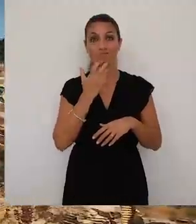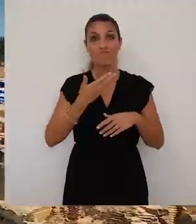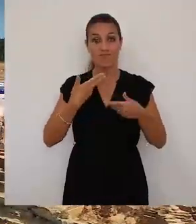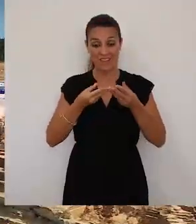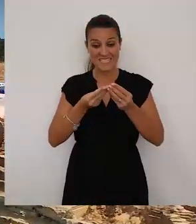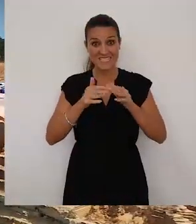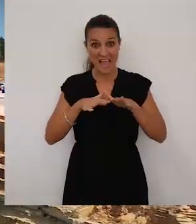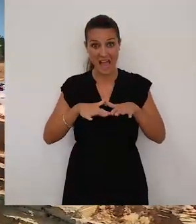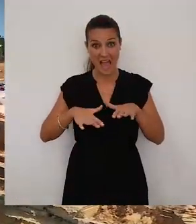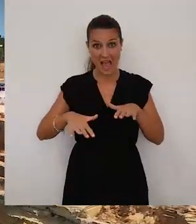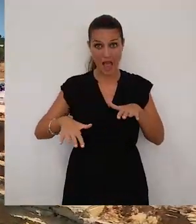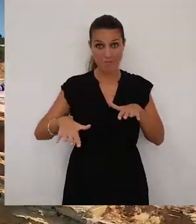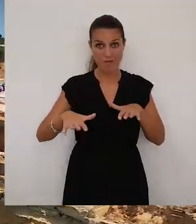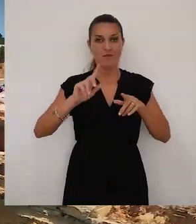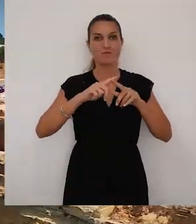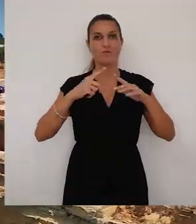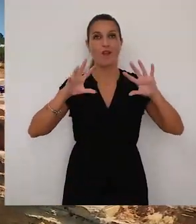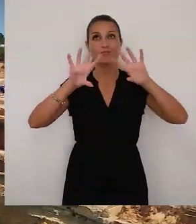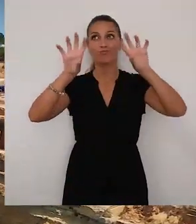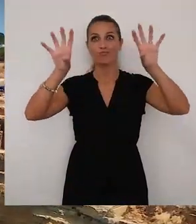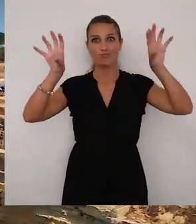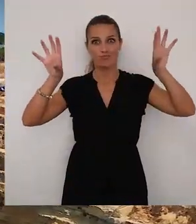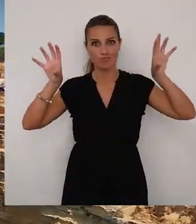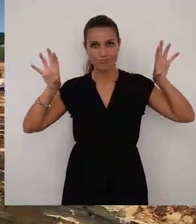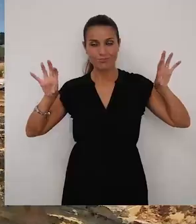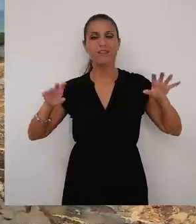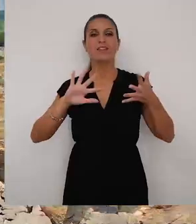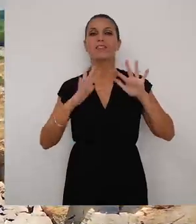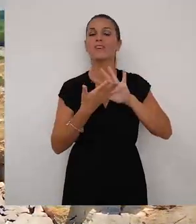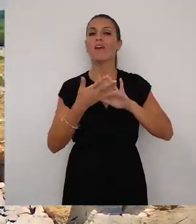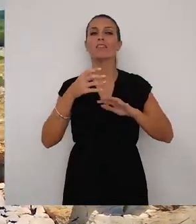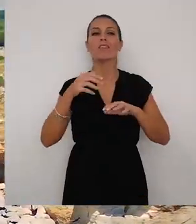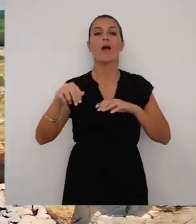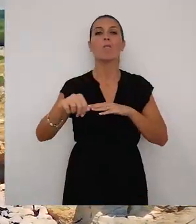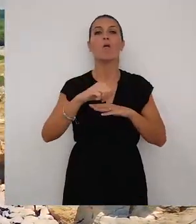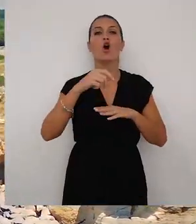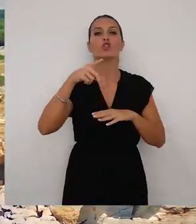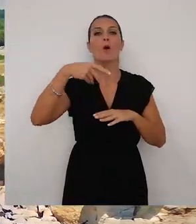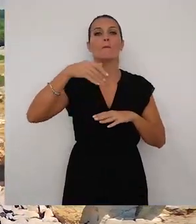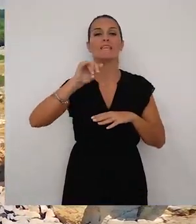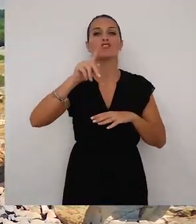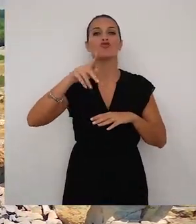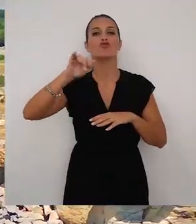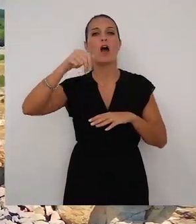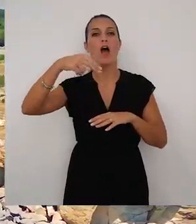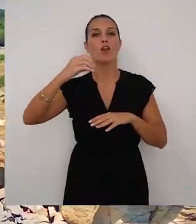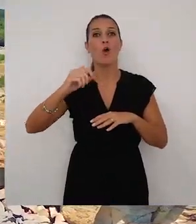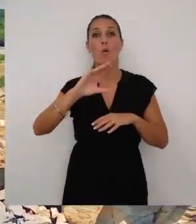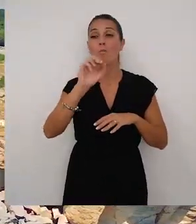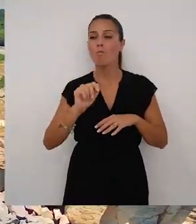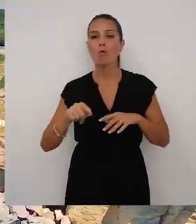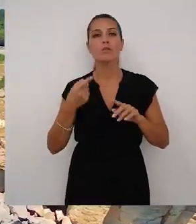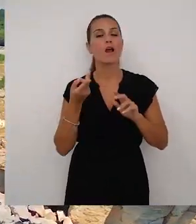Il suo fondale sabbioso e la caratteristica conformazione rendono Porto Miggiano tra i luoghi più belli della balneazione